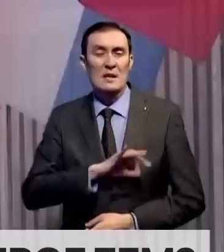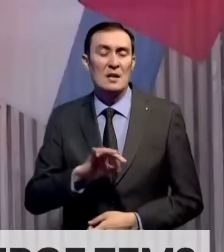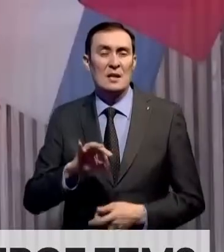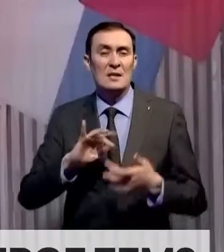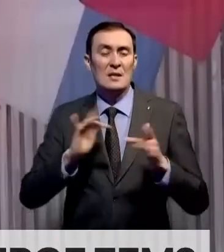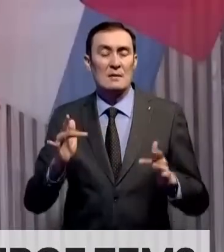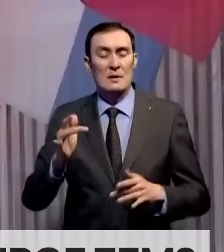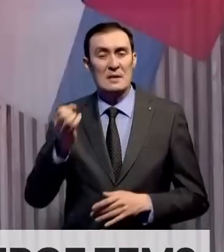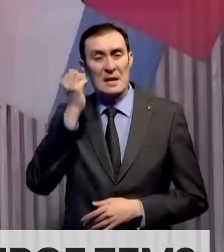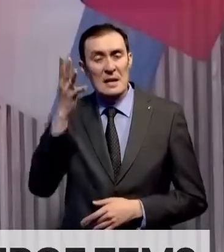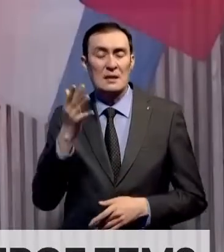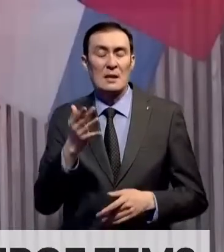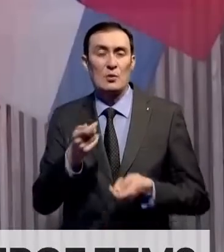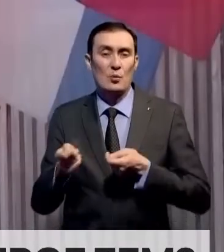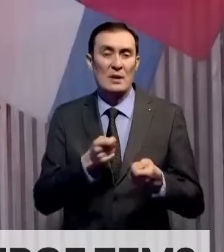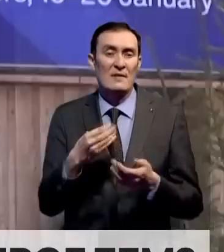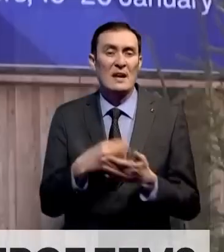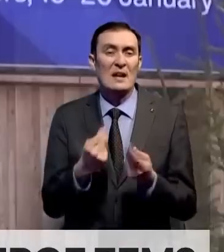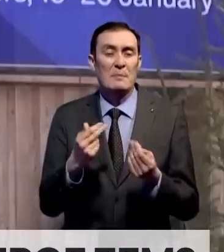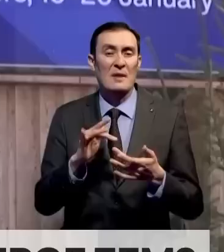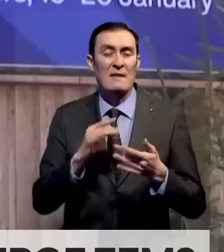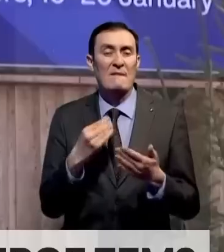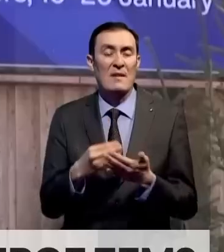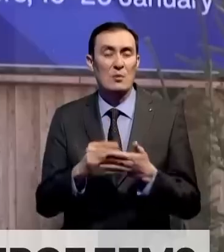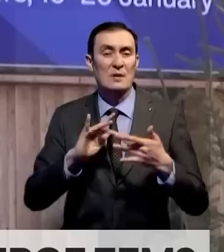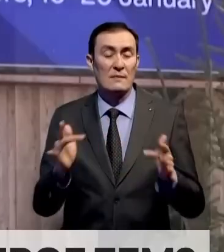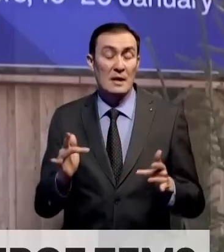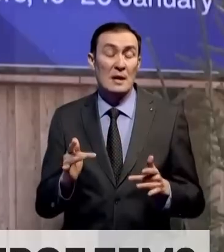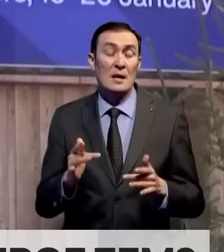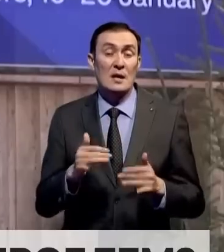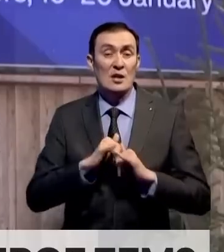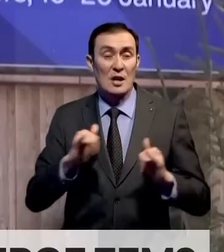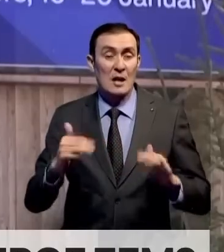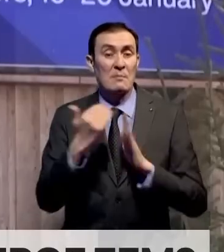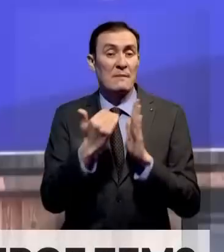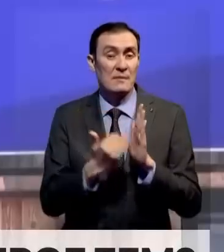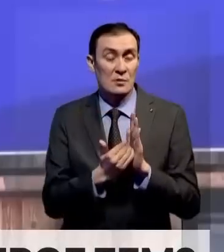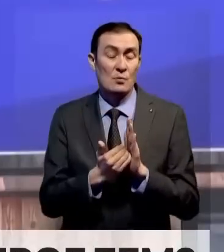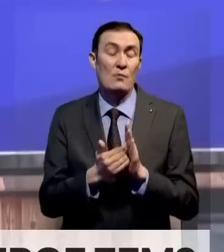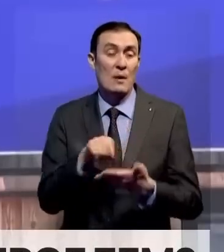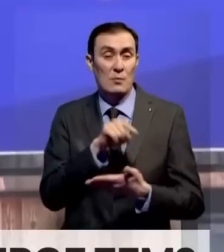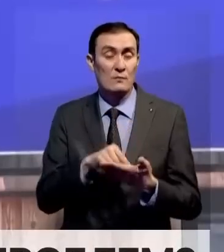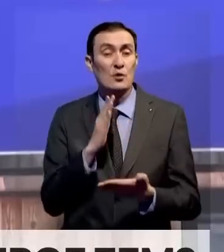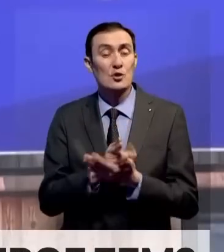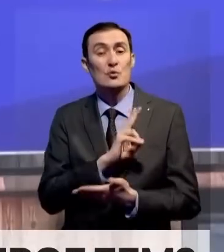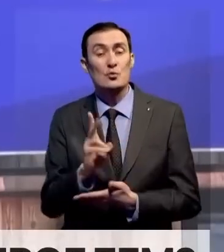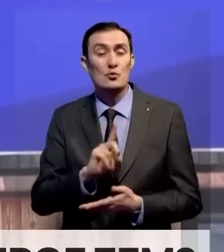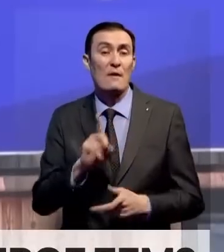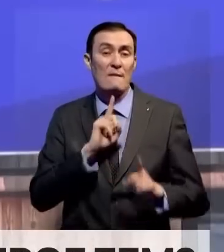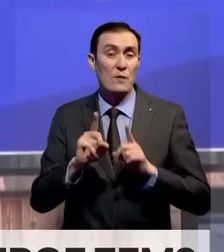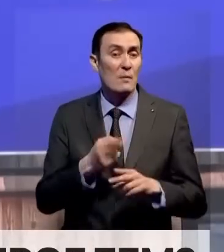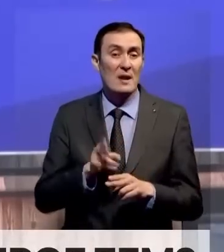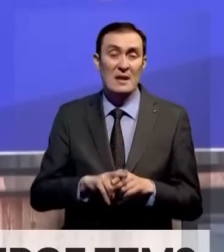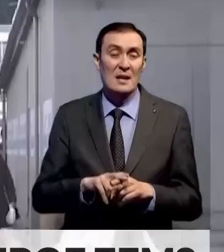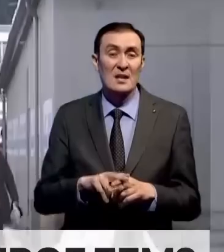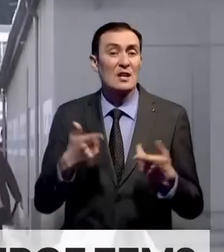искусственного интеллекта и регулирование криптовалюты, мероприятие следует трендам и расширяет повестку. Но есть и те, кто считает форум не